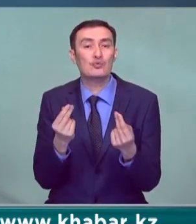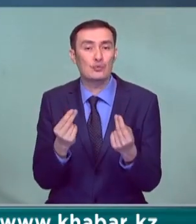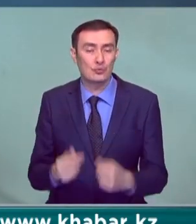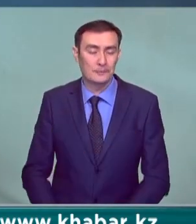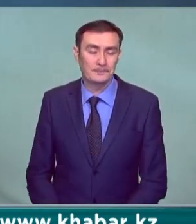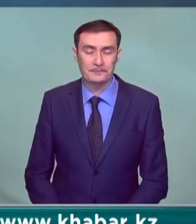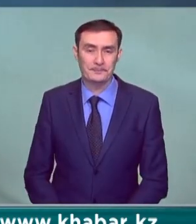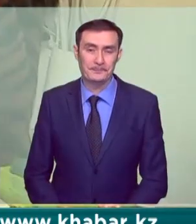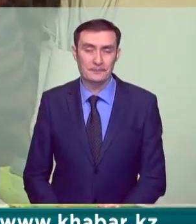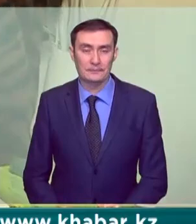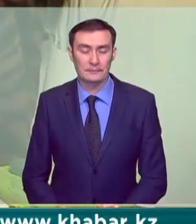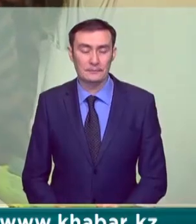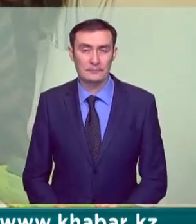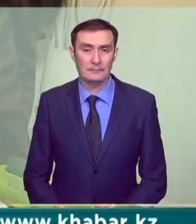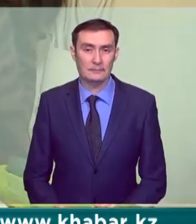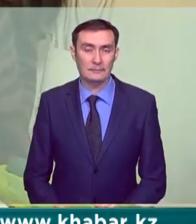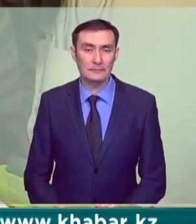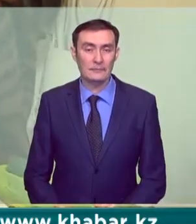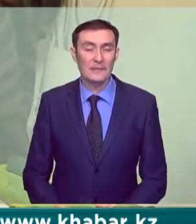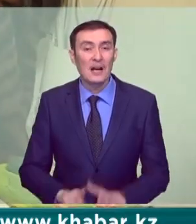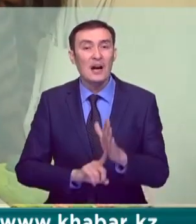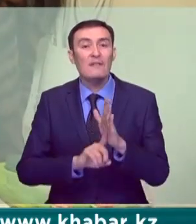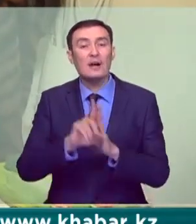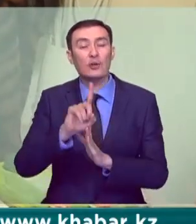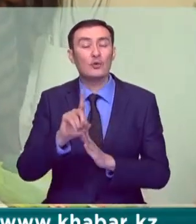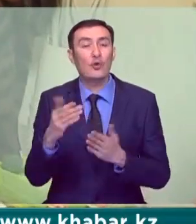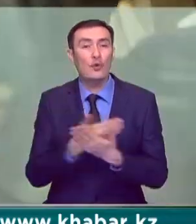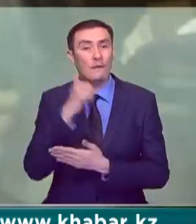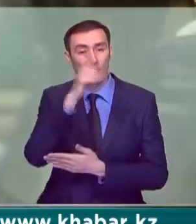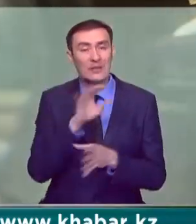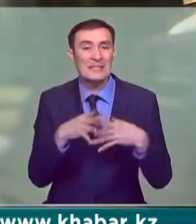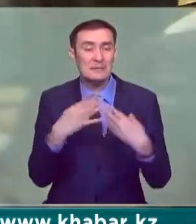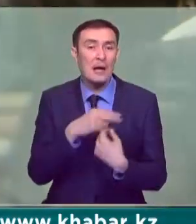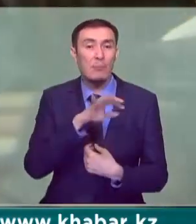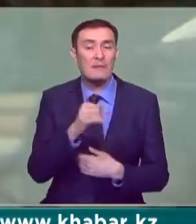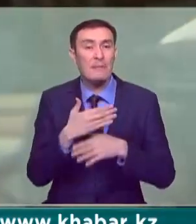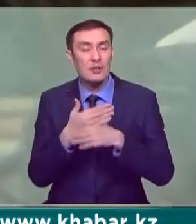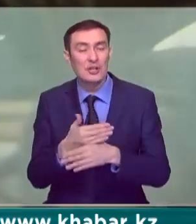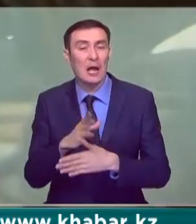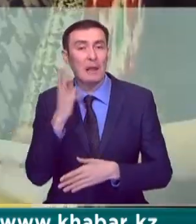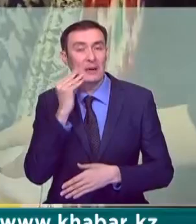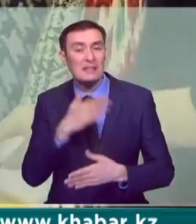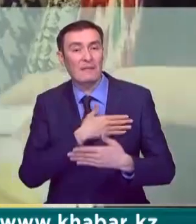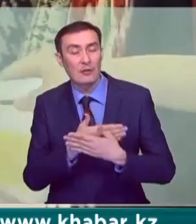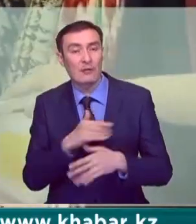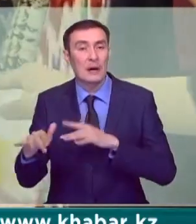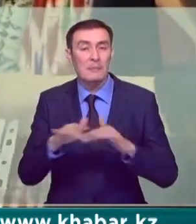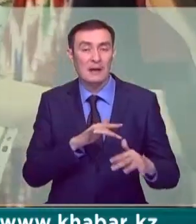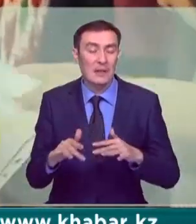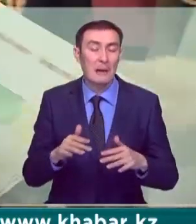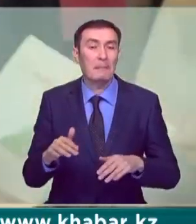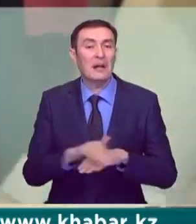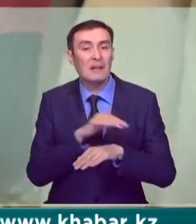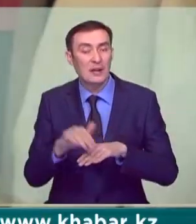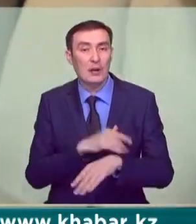сумму в канун нового года семья галины полевой благодаря поддержке алматинских волонтеров провела очередную благотворительную